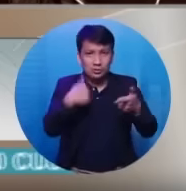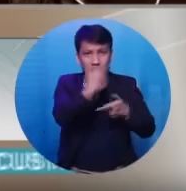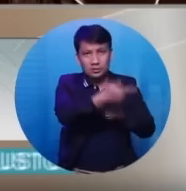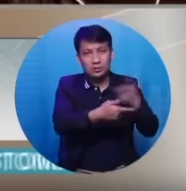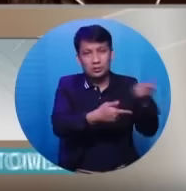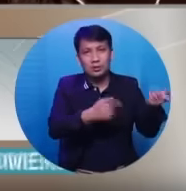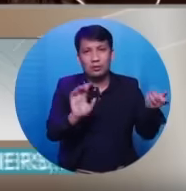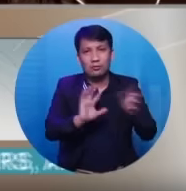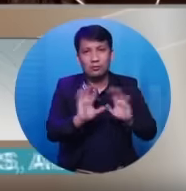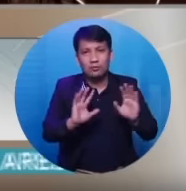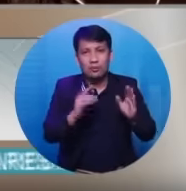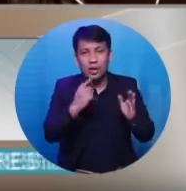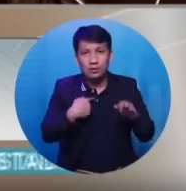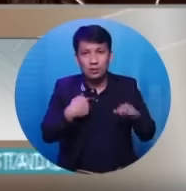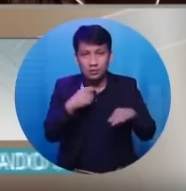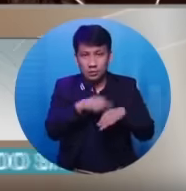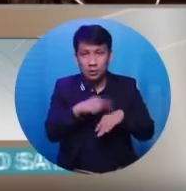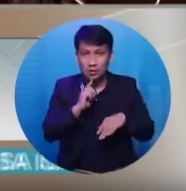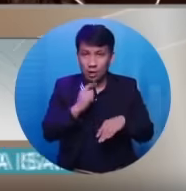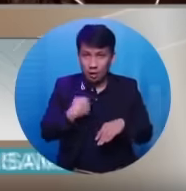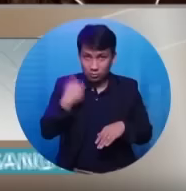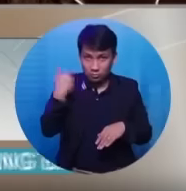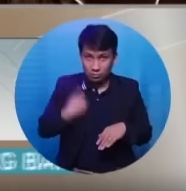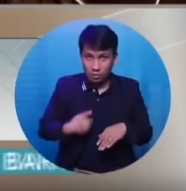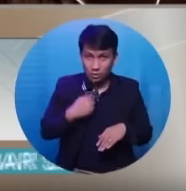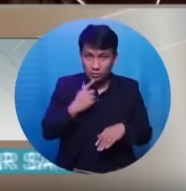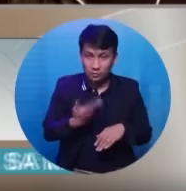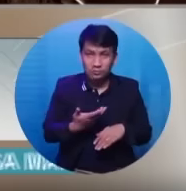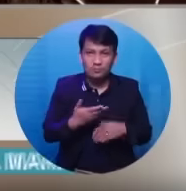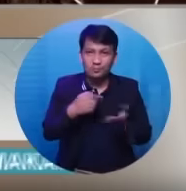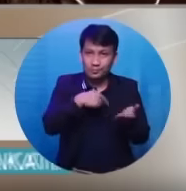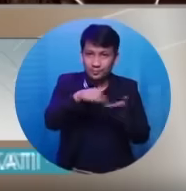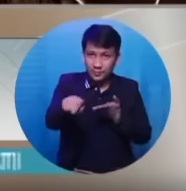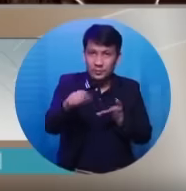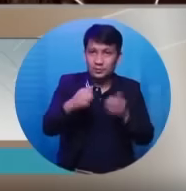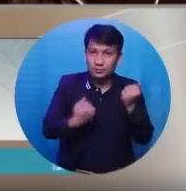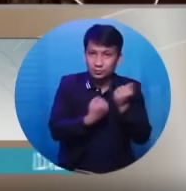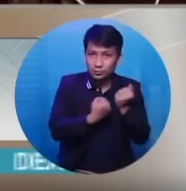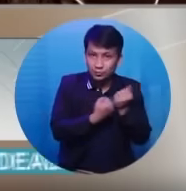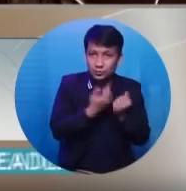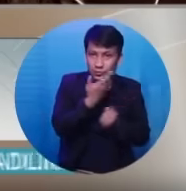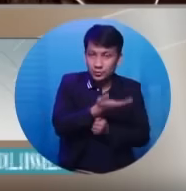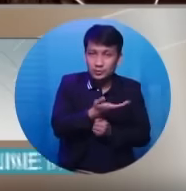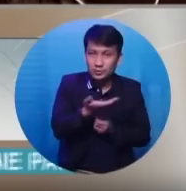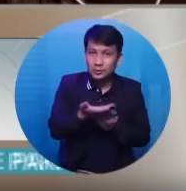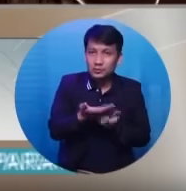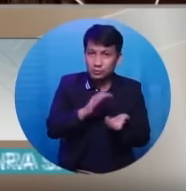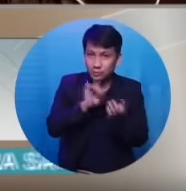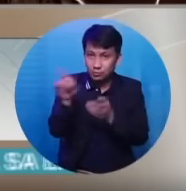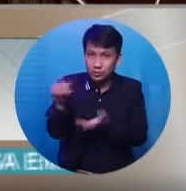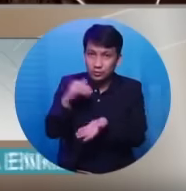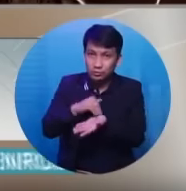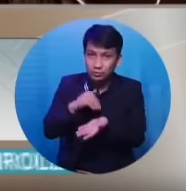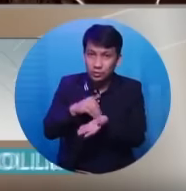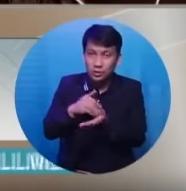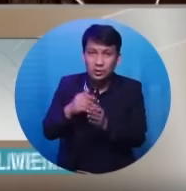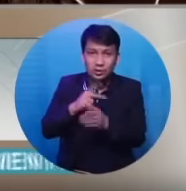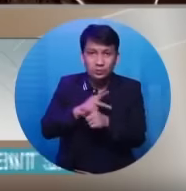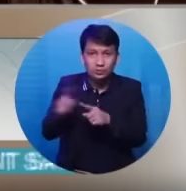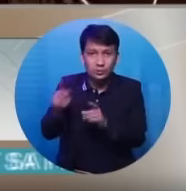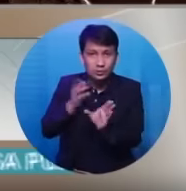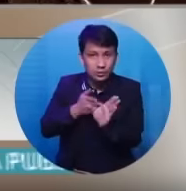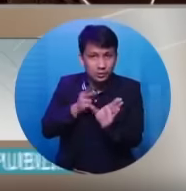serious, sir. Kung i-call niyo yun, sir, ako po, sir, magbabayad, mag-sponsor doon po sa pagpapakonsulta niyo po sa isang